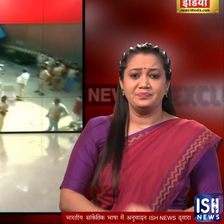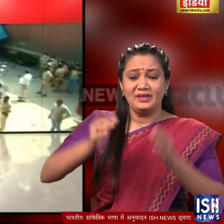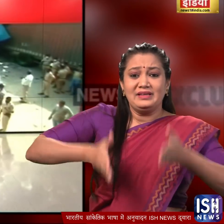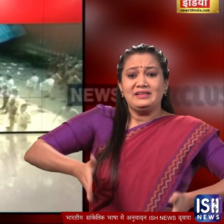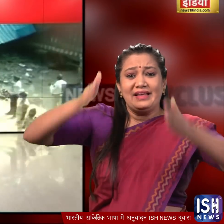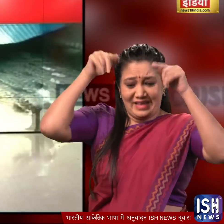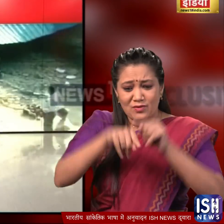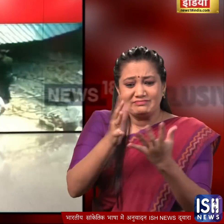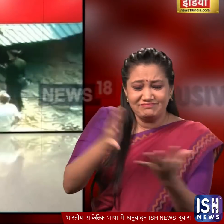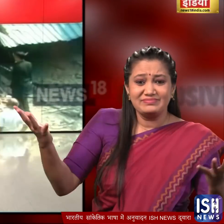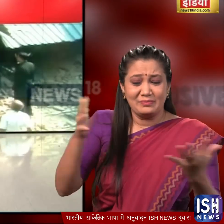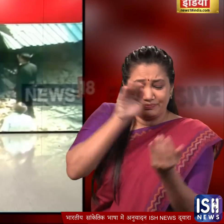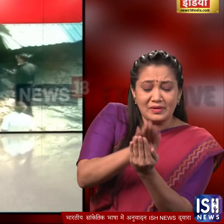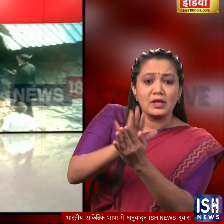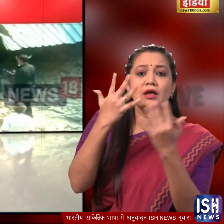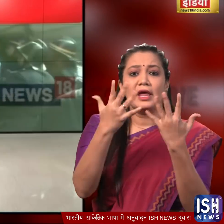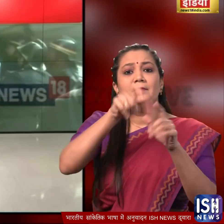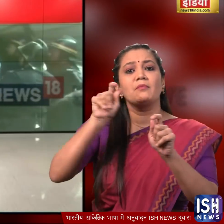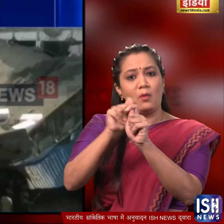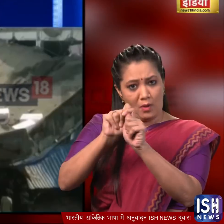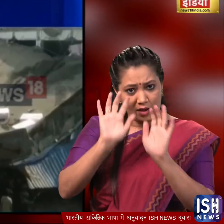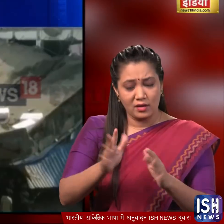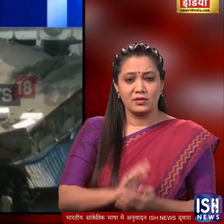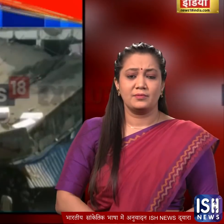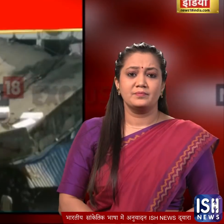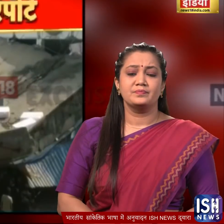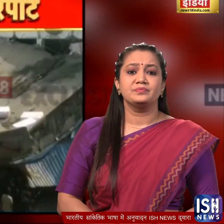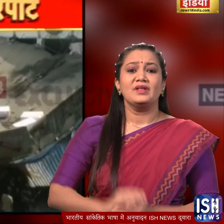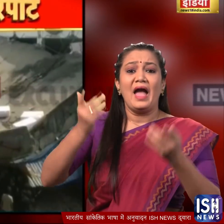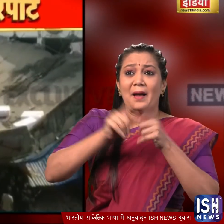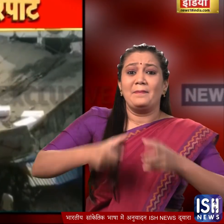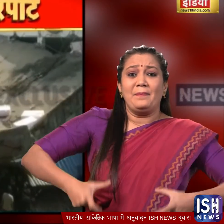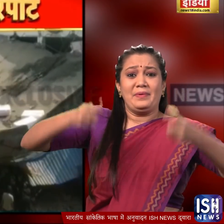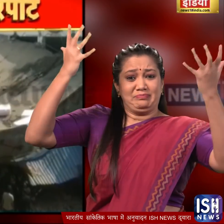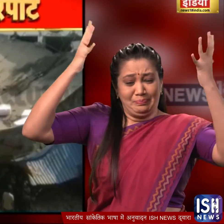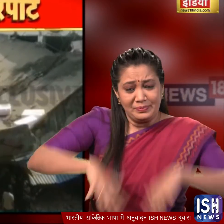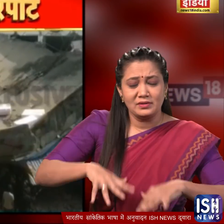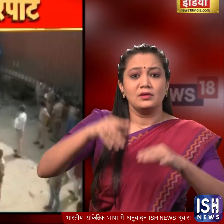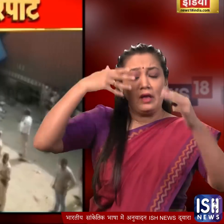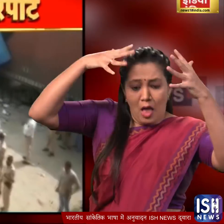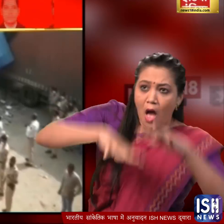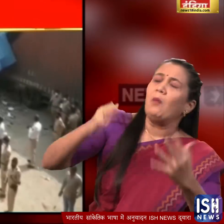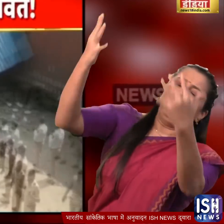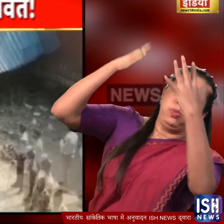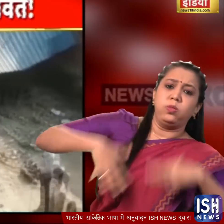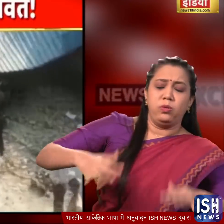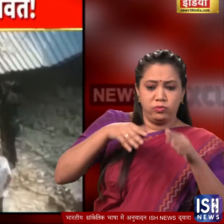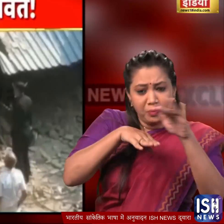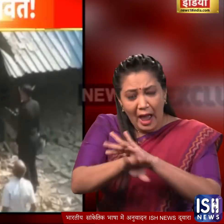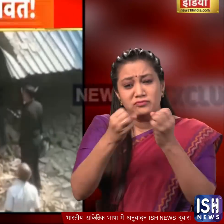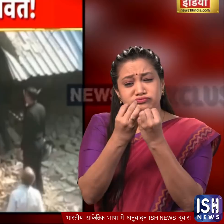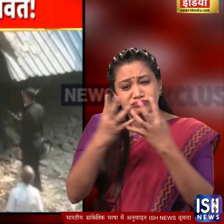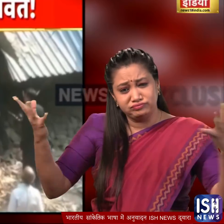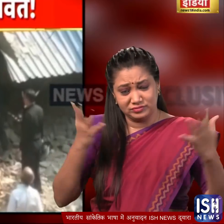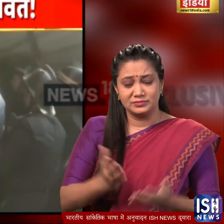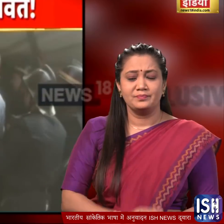इमारत में एक गोदाम था, जिसके अंदर 10 मजदूर काम कर रहे थे और इमारत गिरने से सभी मजदूर उसके मलबे में दब गए। हादसे